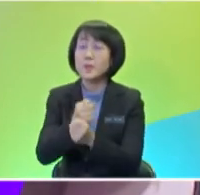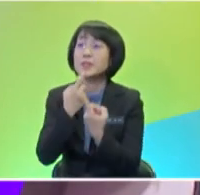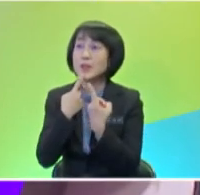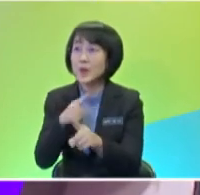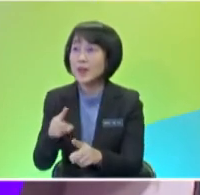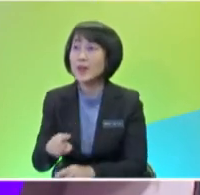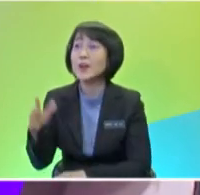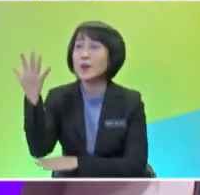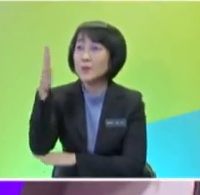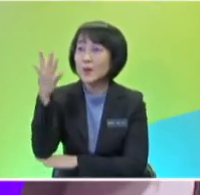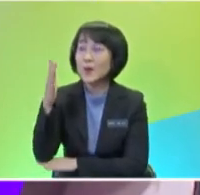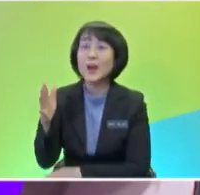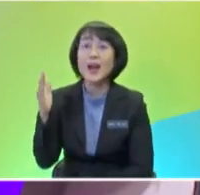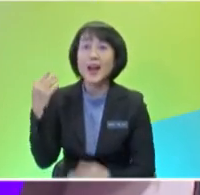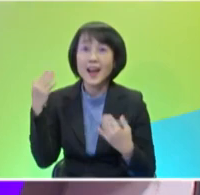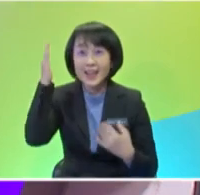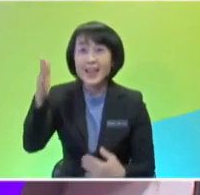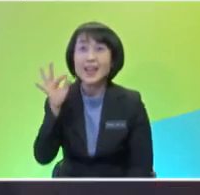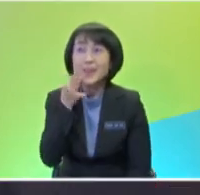akan berbuah